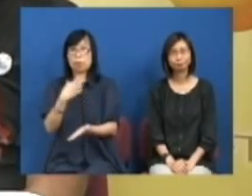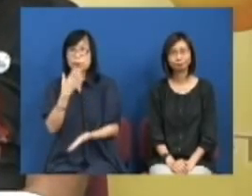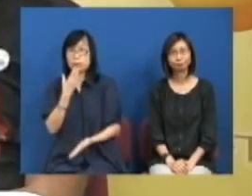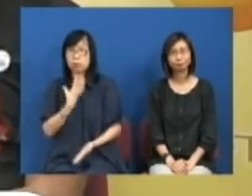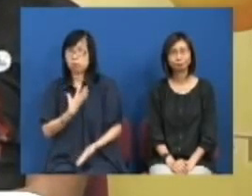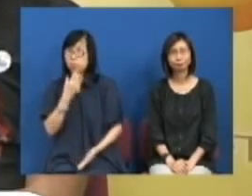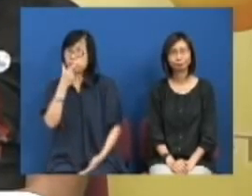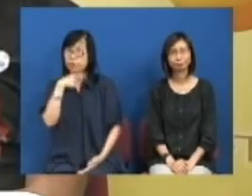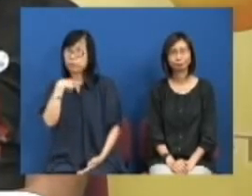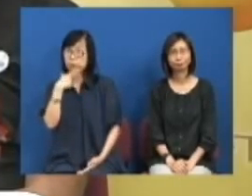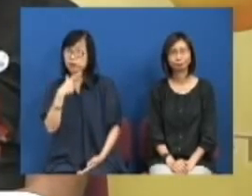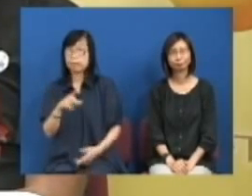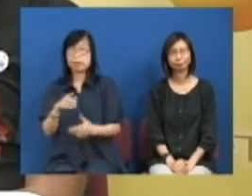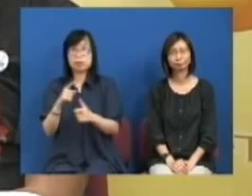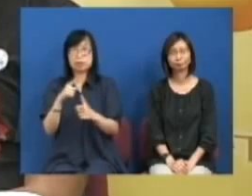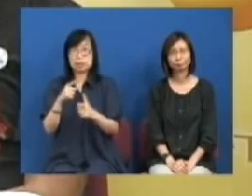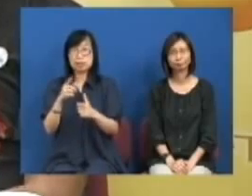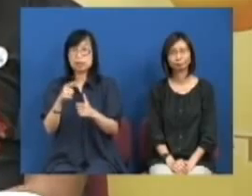會係因為